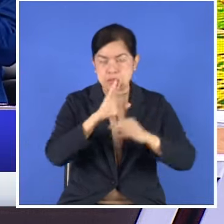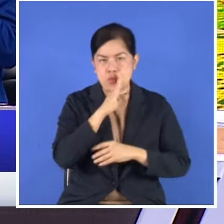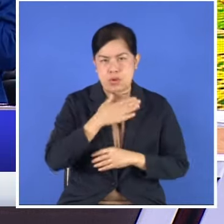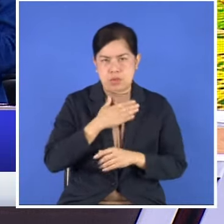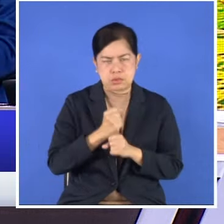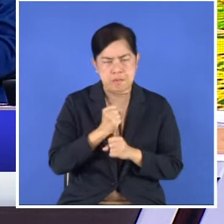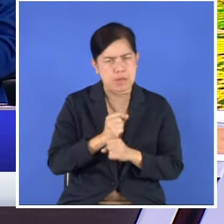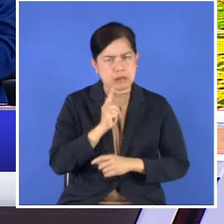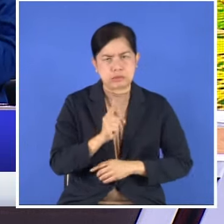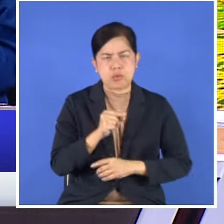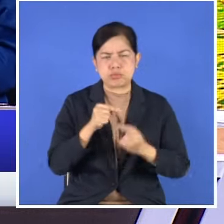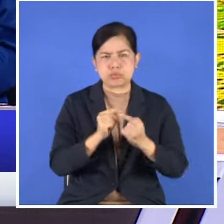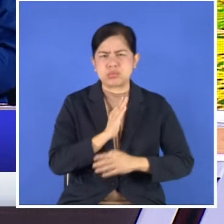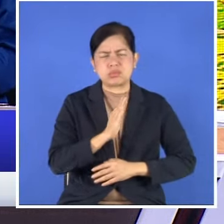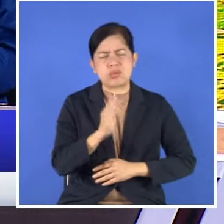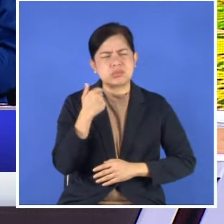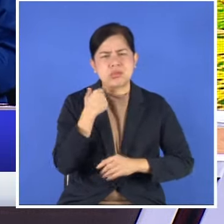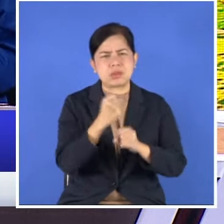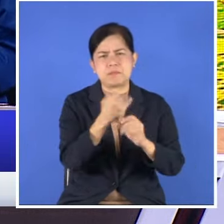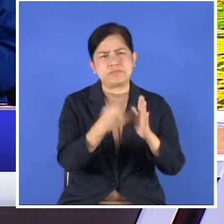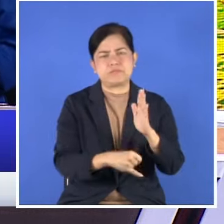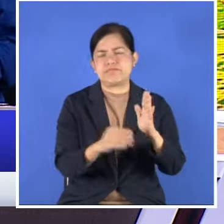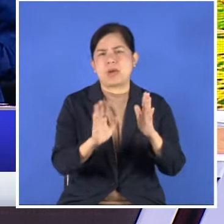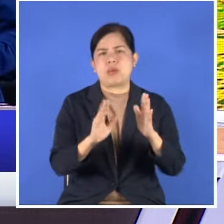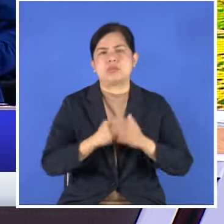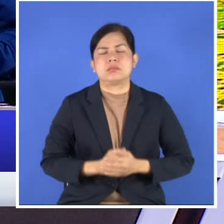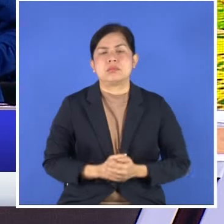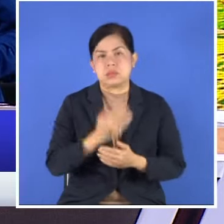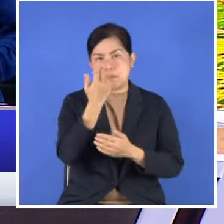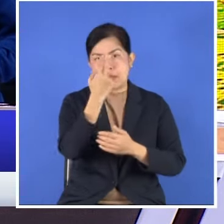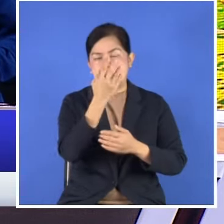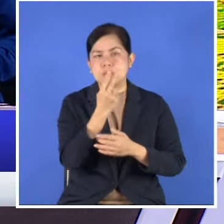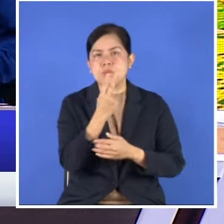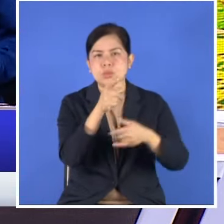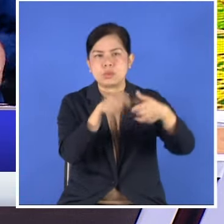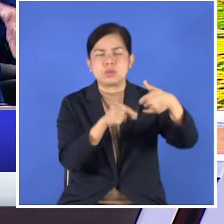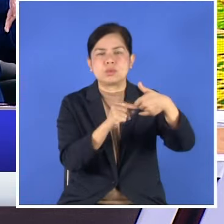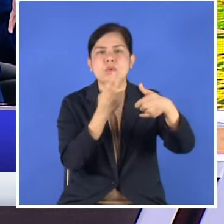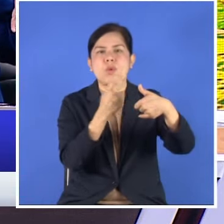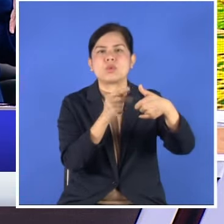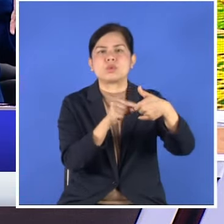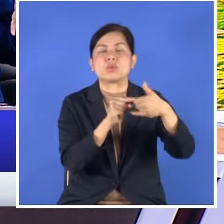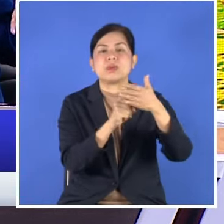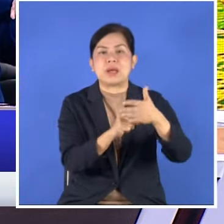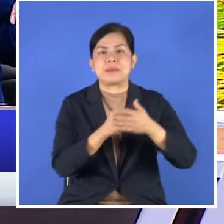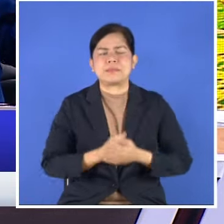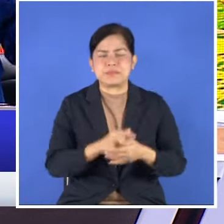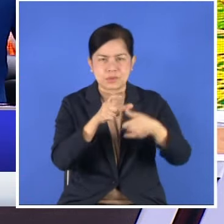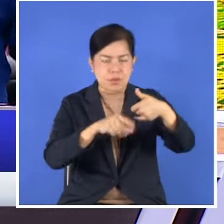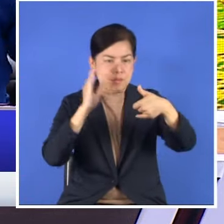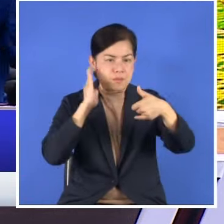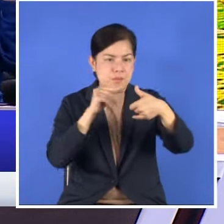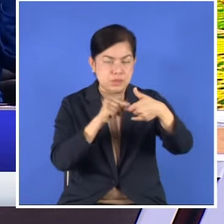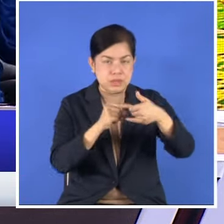มประกอบสัมมาชีพดีๆอย่าทำแบบนายคนนี้ที่ระยองนายคนนี้ใช้คำว่าโจรชี